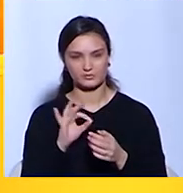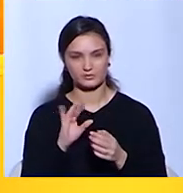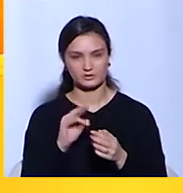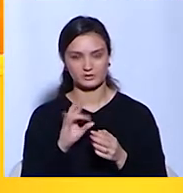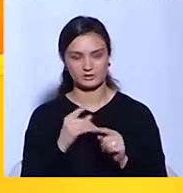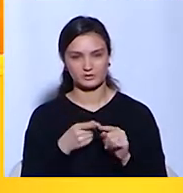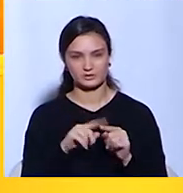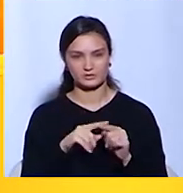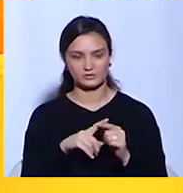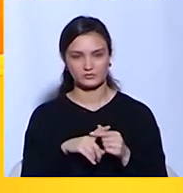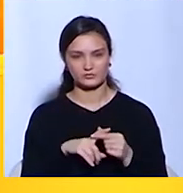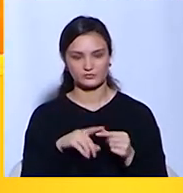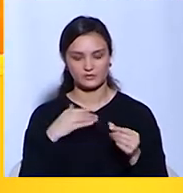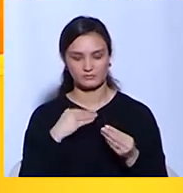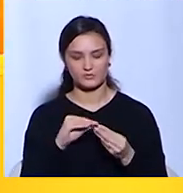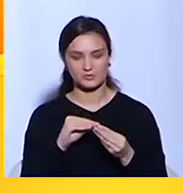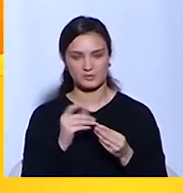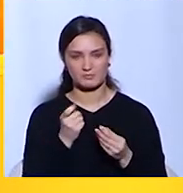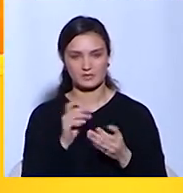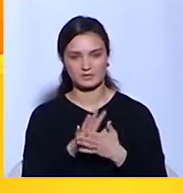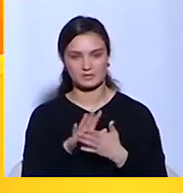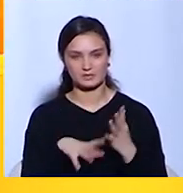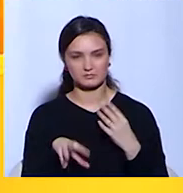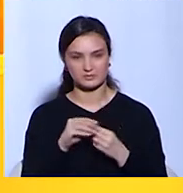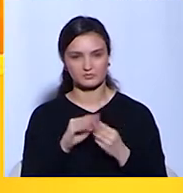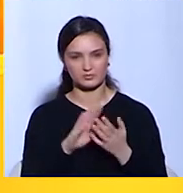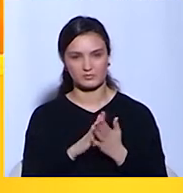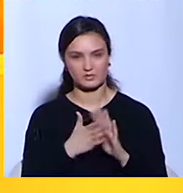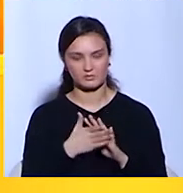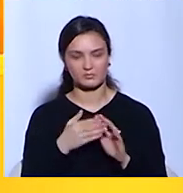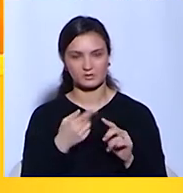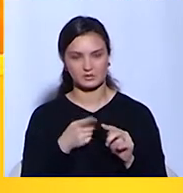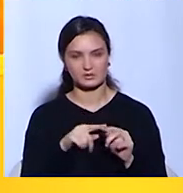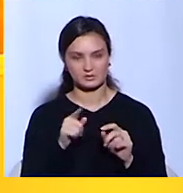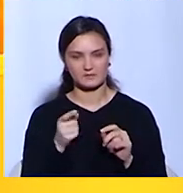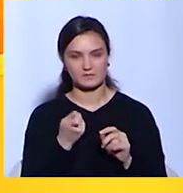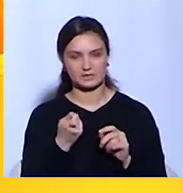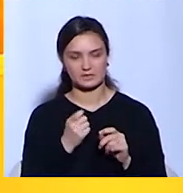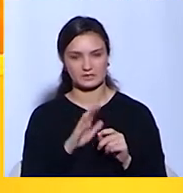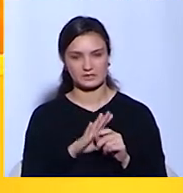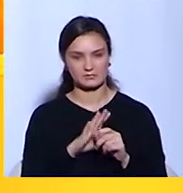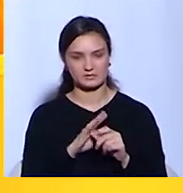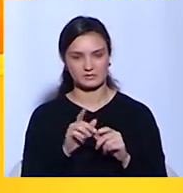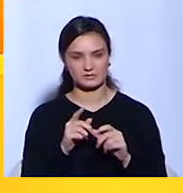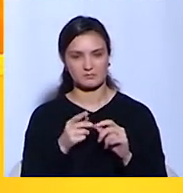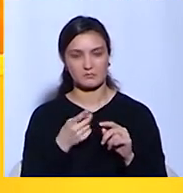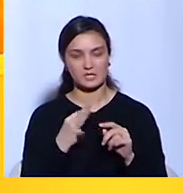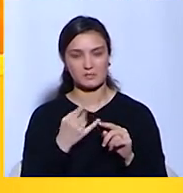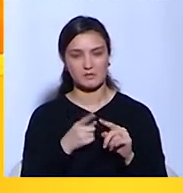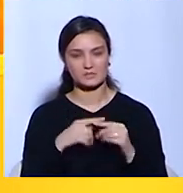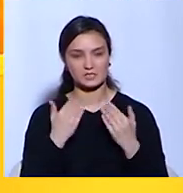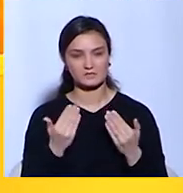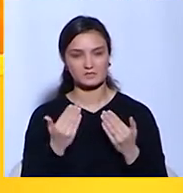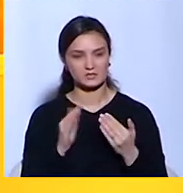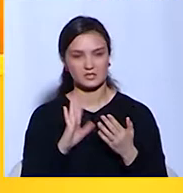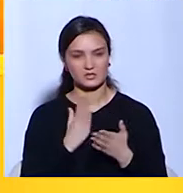ნიშნავს, რომ ეს არის ჩვენი მეგობარი ბაქტერიების წინამორბედი მდგომარეობა. ეს მართლაც გულისხმობს ბაქტერიებს. მაგრამ ამისათვის